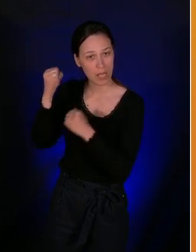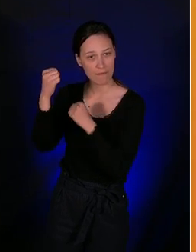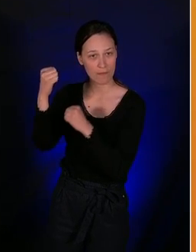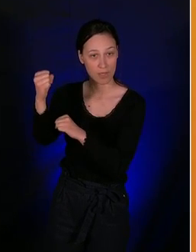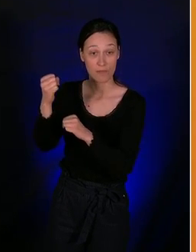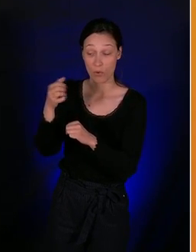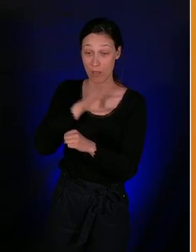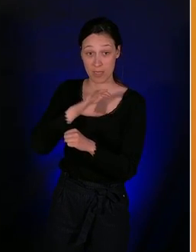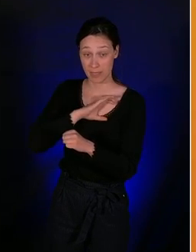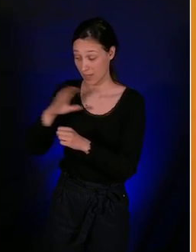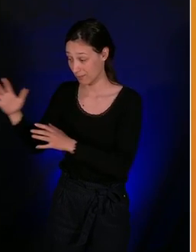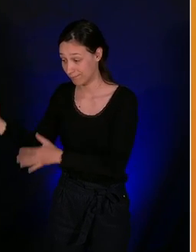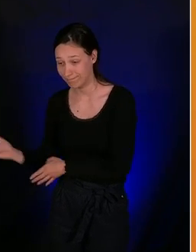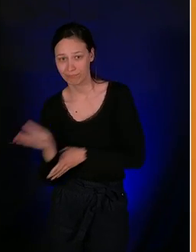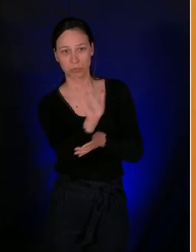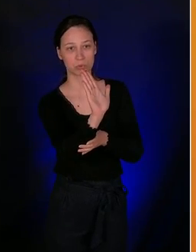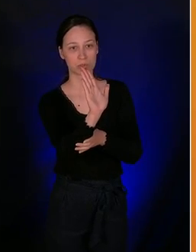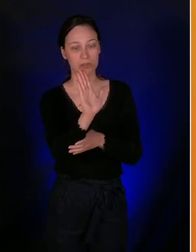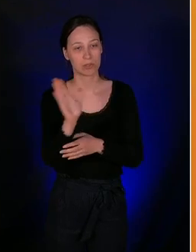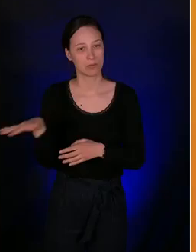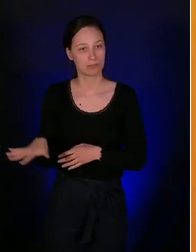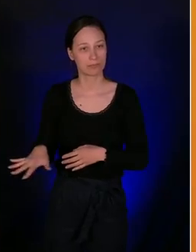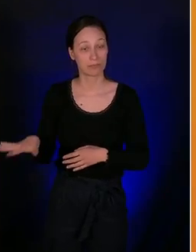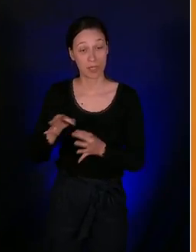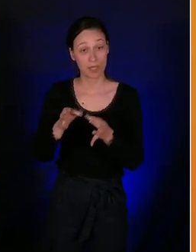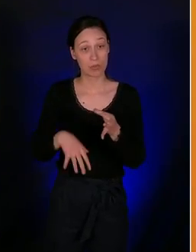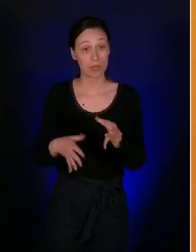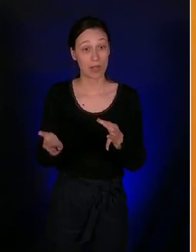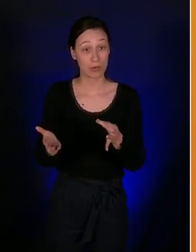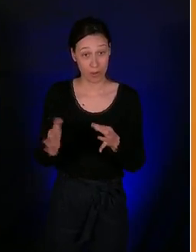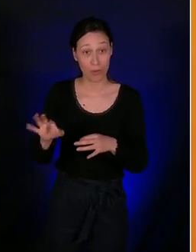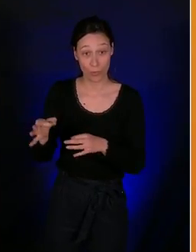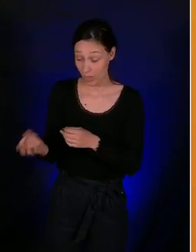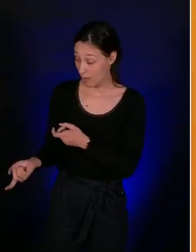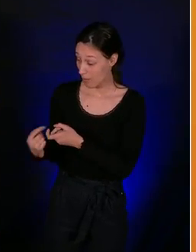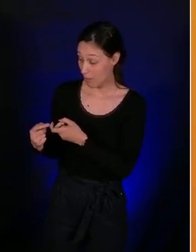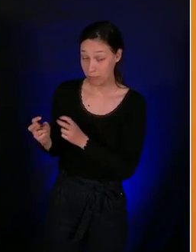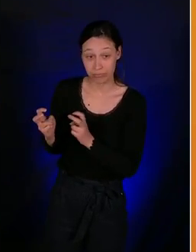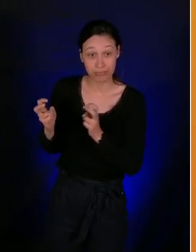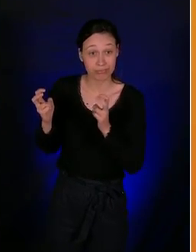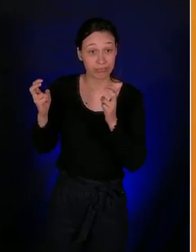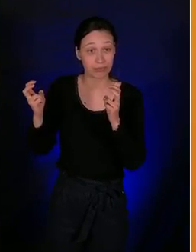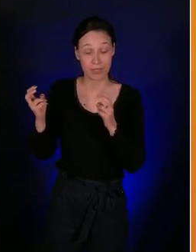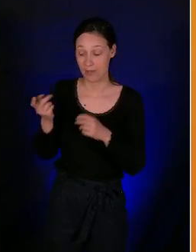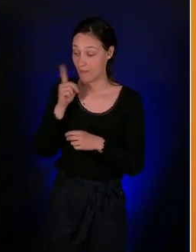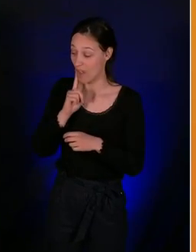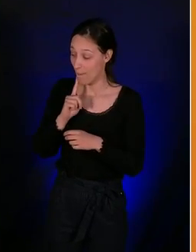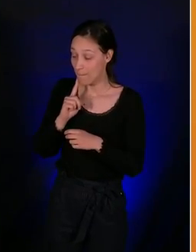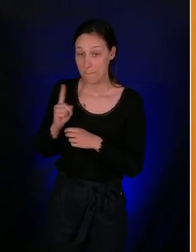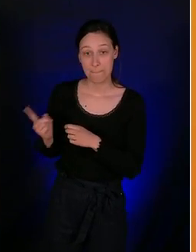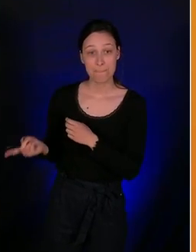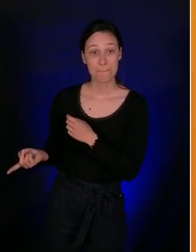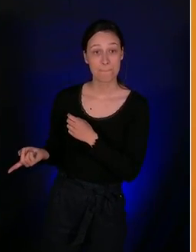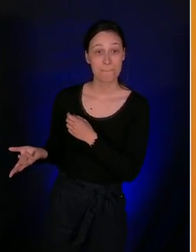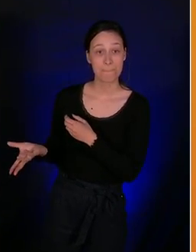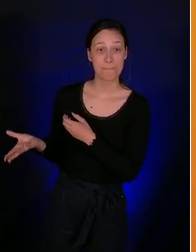CGT. Résultat, plus de syndicalisation. De plus en plus de femmes rejoignent donc nos rangs. Depuis